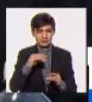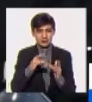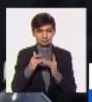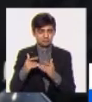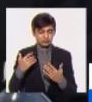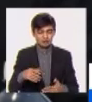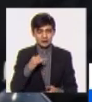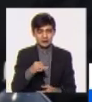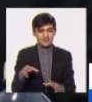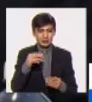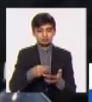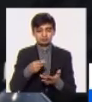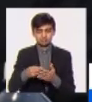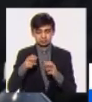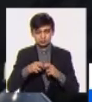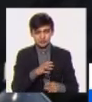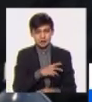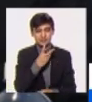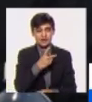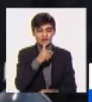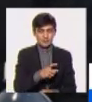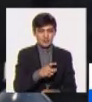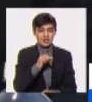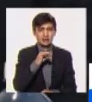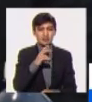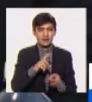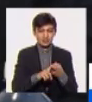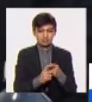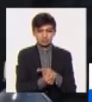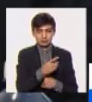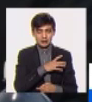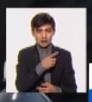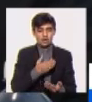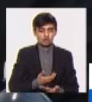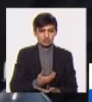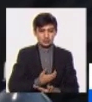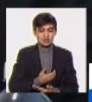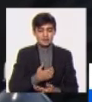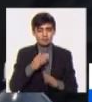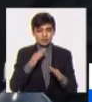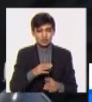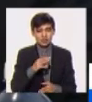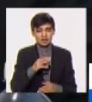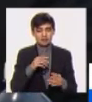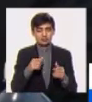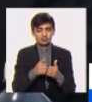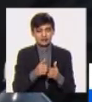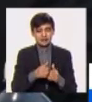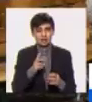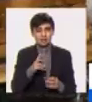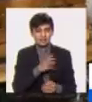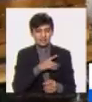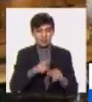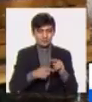орналастырылған. Барлығынан талдау алынды. Олардың арасында екі әріптесінен инфекция табылған. Олардың тұрғылықты жерлері Хименка 1 және Сүтішев 17 үйлеріндегі тұрғындар карантинге